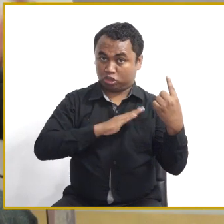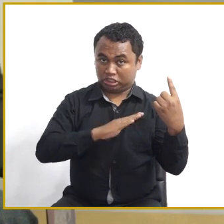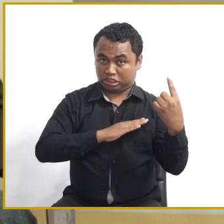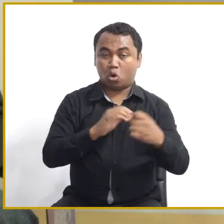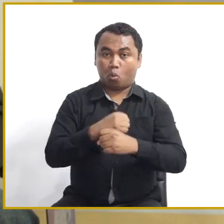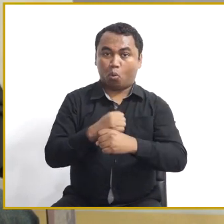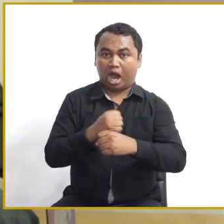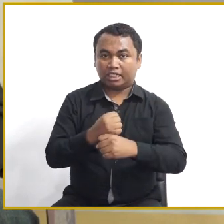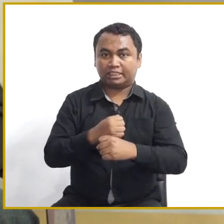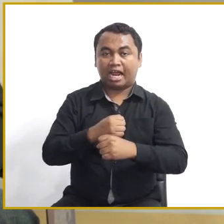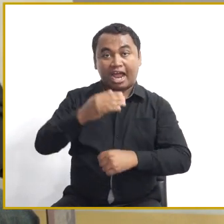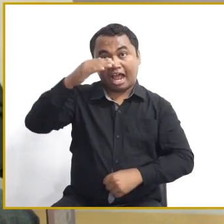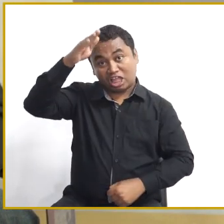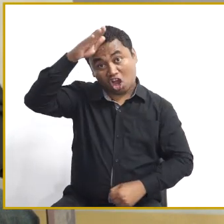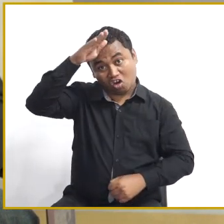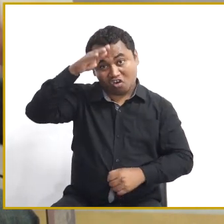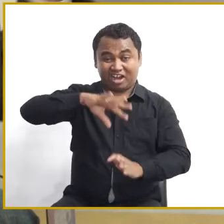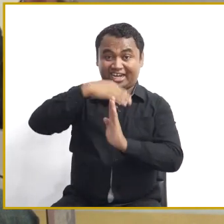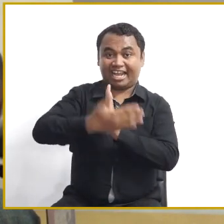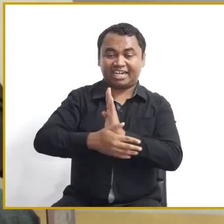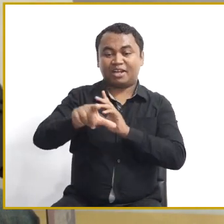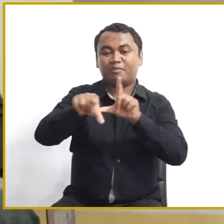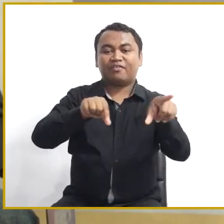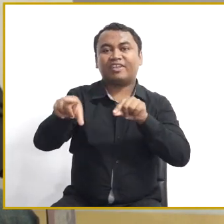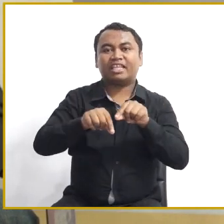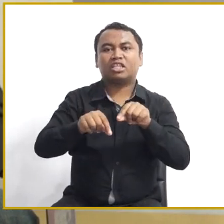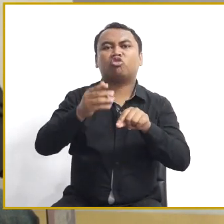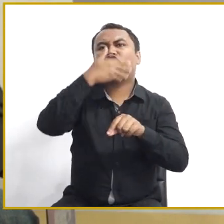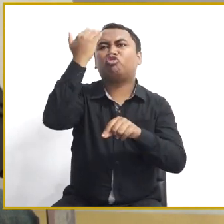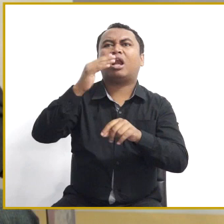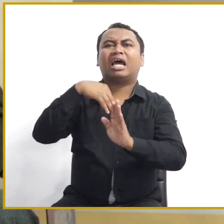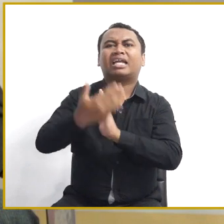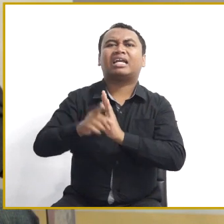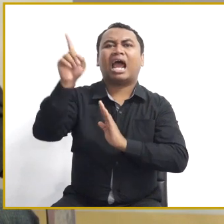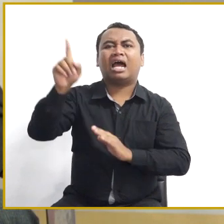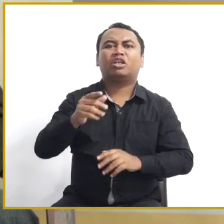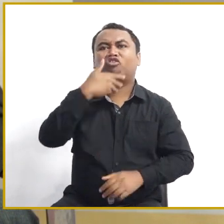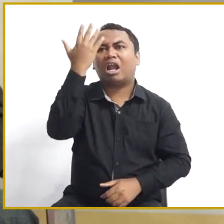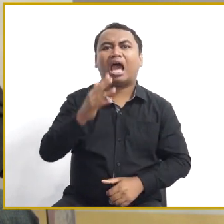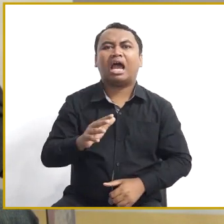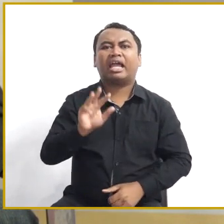raha mifidy antsalanana ray manontolo 600,000 fotsinaina ny isan'ny faritany nantsiranana